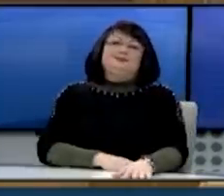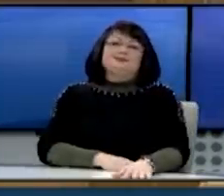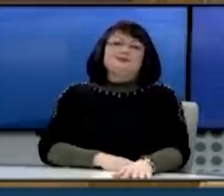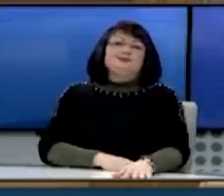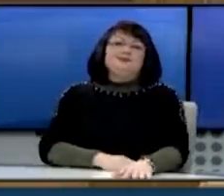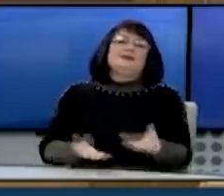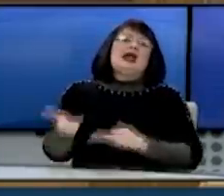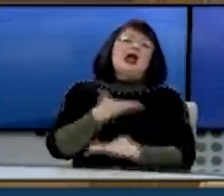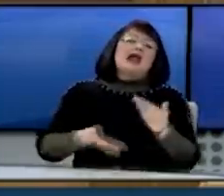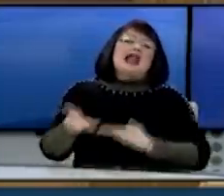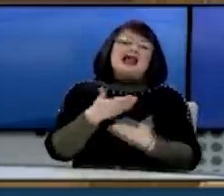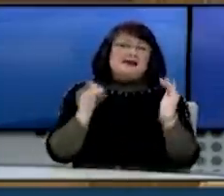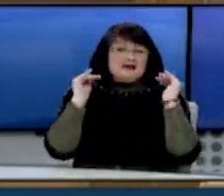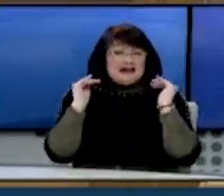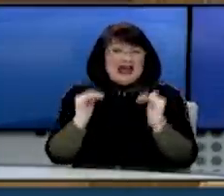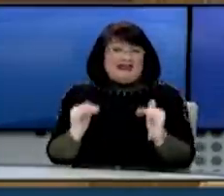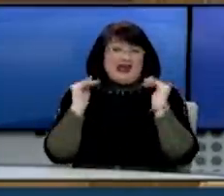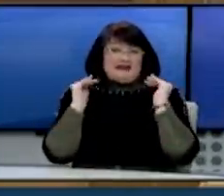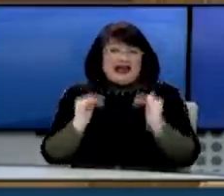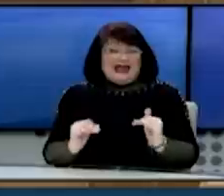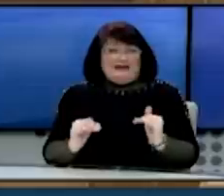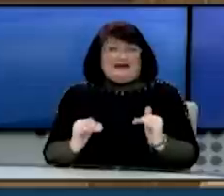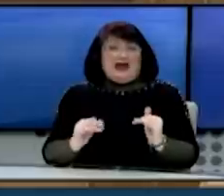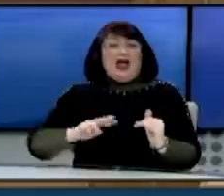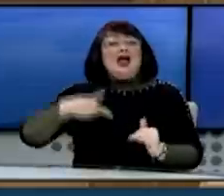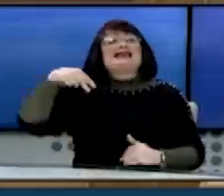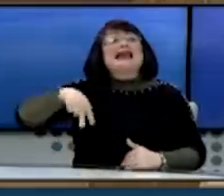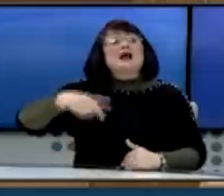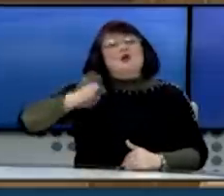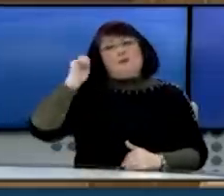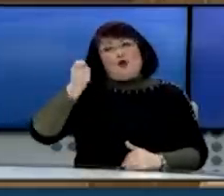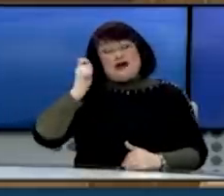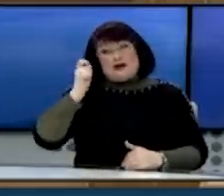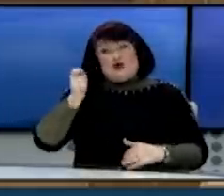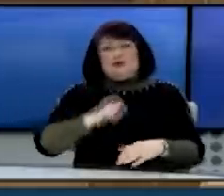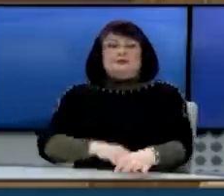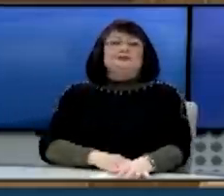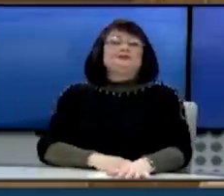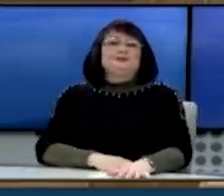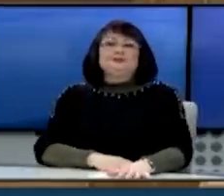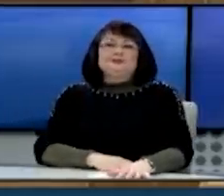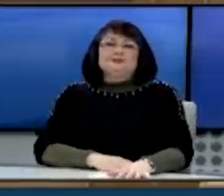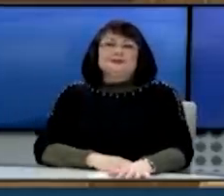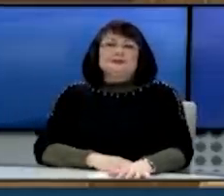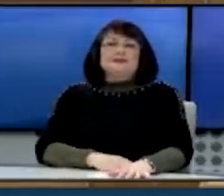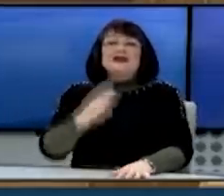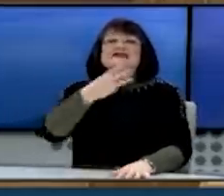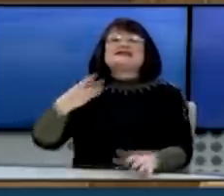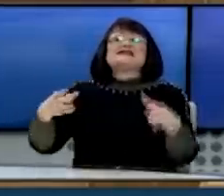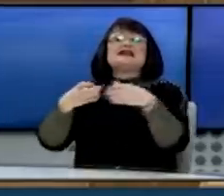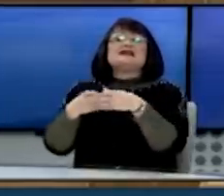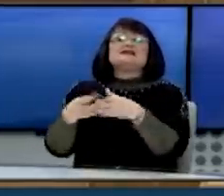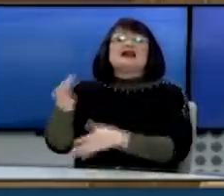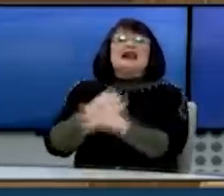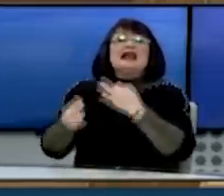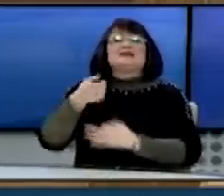εναλλαγή ίδιων ή παρεμφερών αντιλαϊκών πολιτικών. Τώρα, εσείς του ΣΥΡΙΖΑ μιλάτε